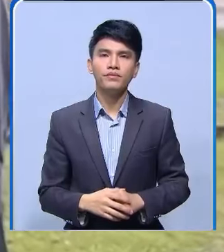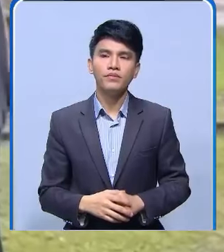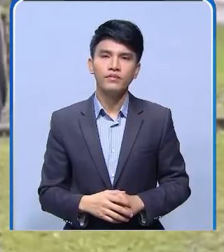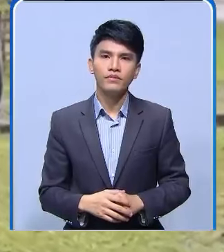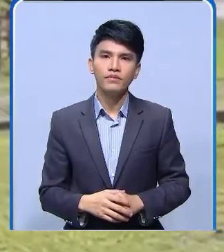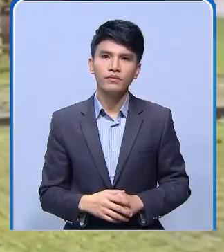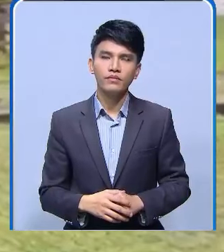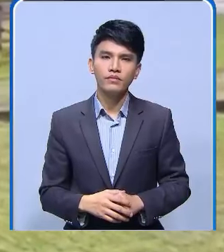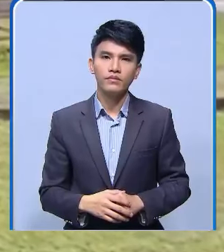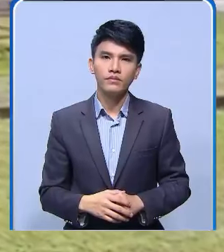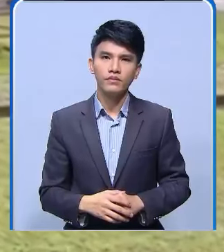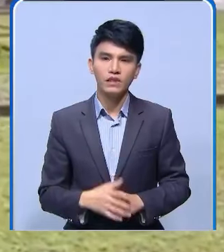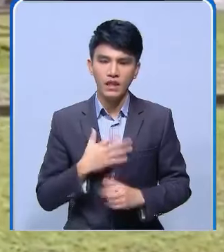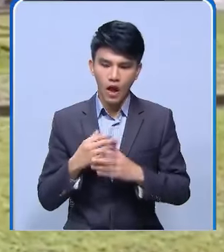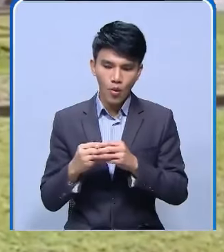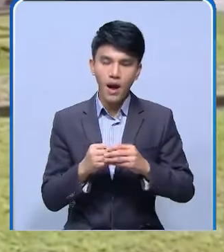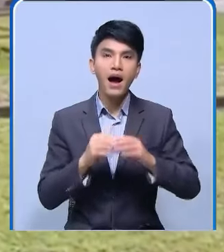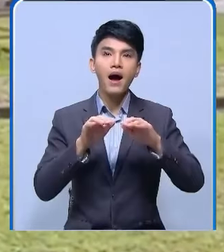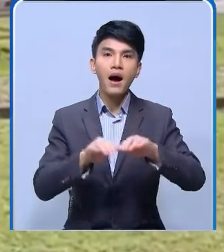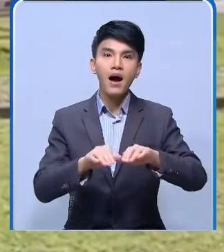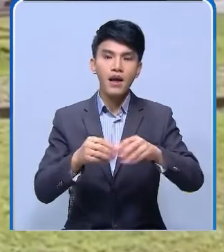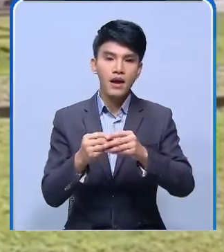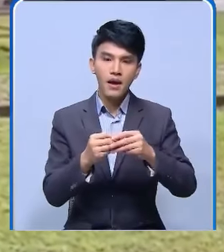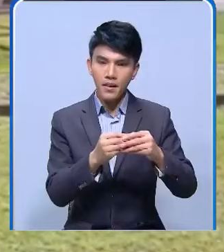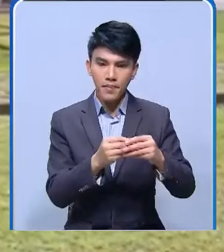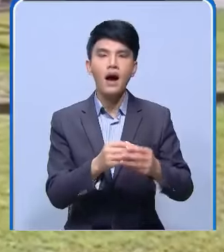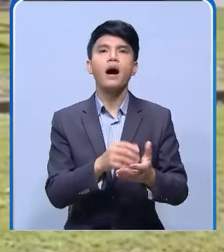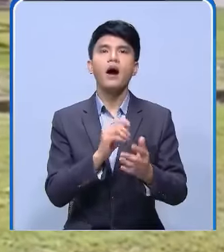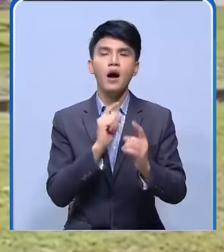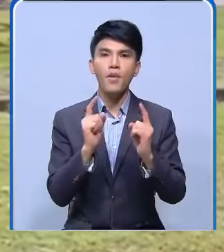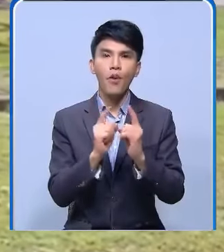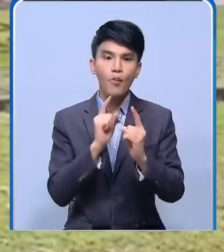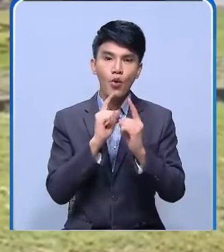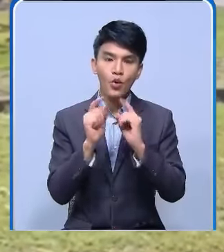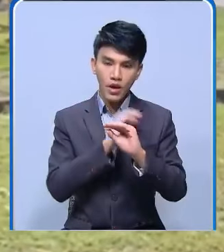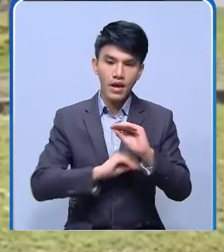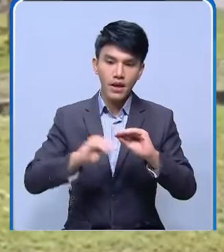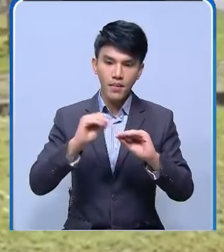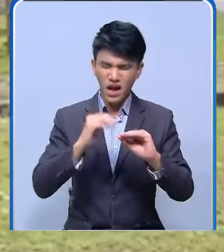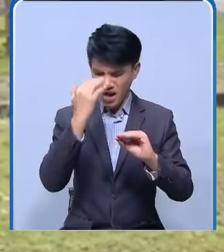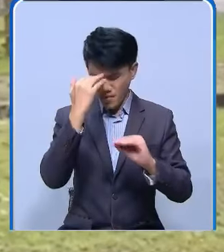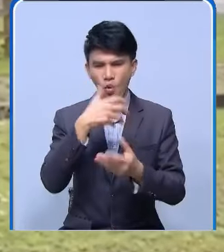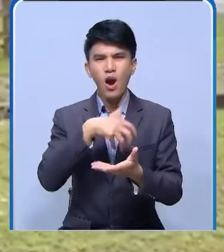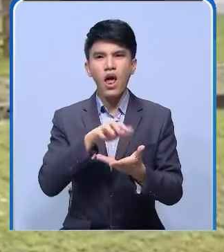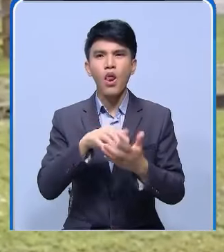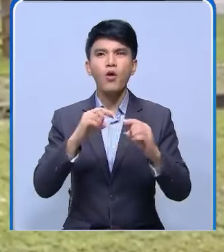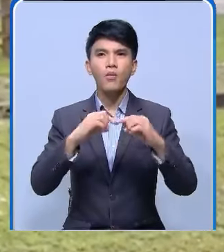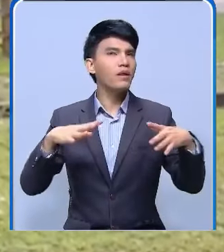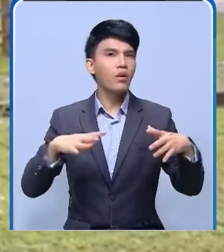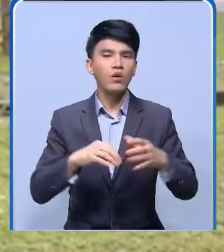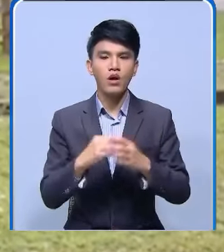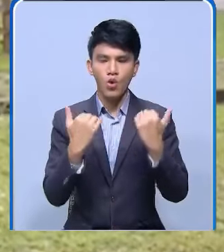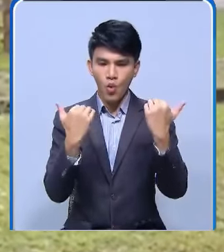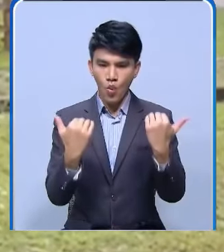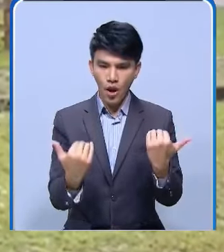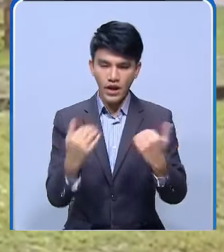วันนี้เราก็พาเด็กๆมาให้การเพิ่มนะคะเนื่องจากว่าทั้งผู้ต้องหาให้การไม่ตรงวันนี้เป็นวัน